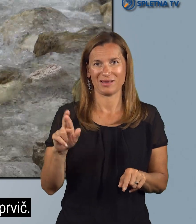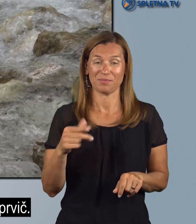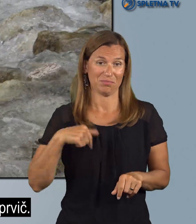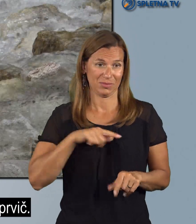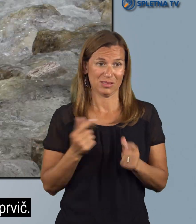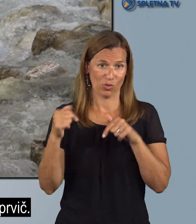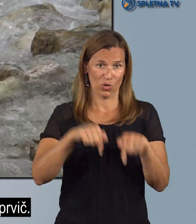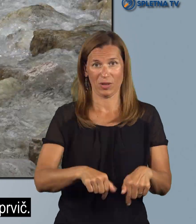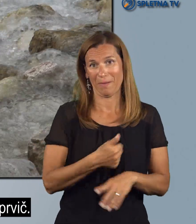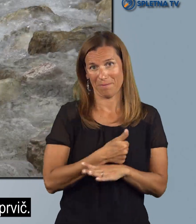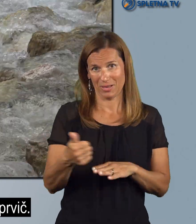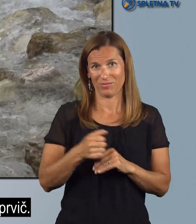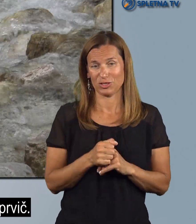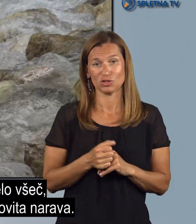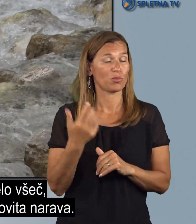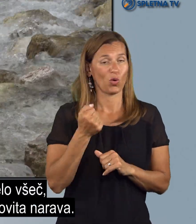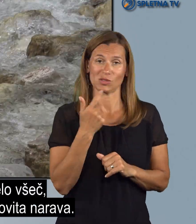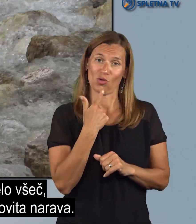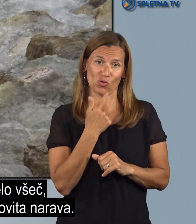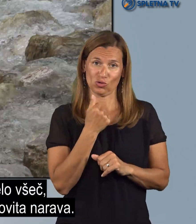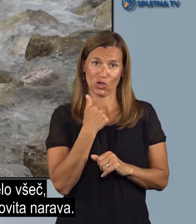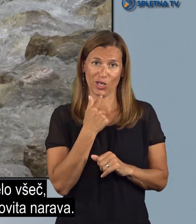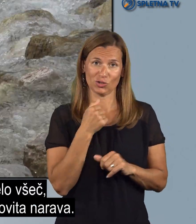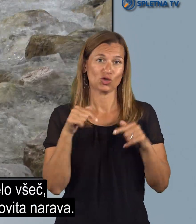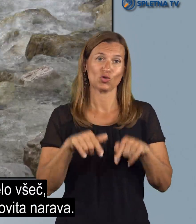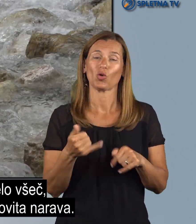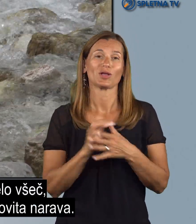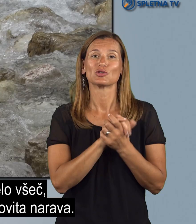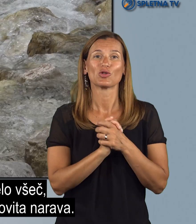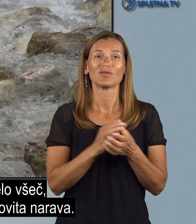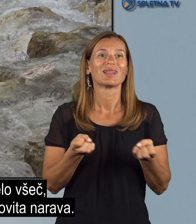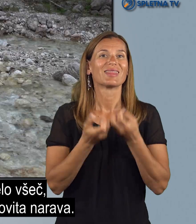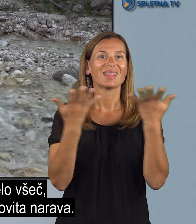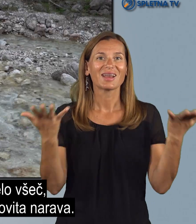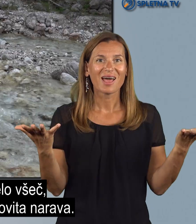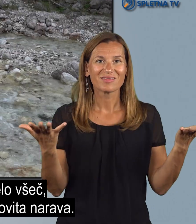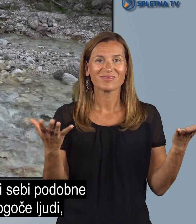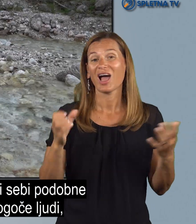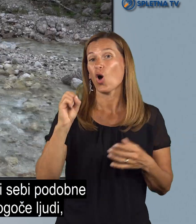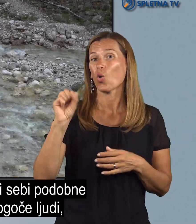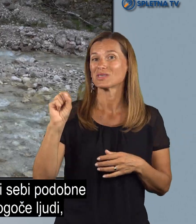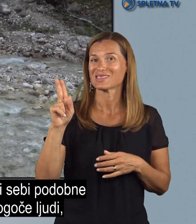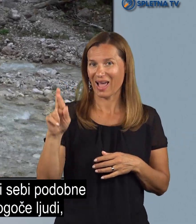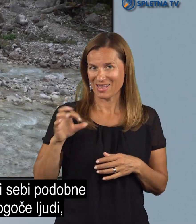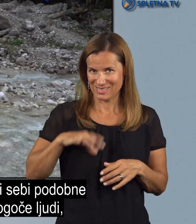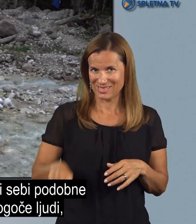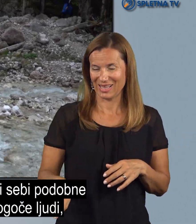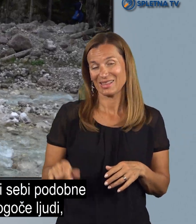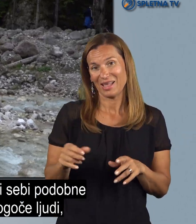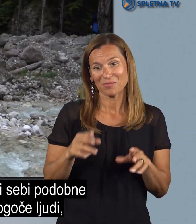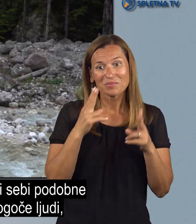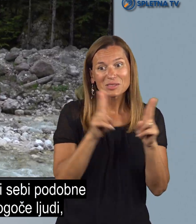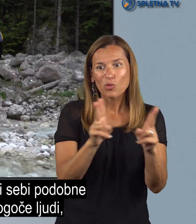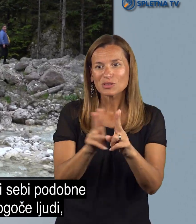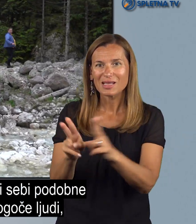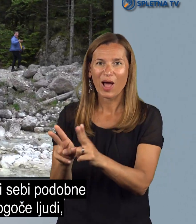Tukaj smo prvič. Bilo nam je zelo všeč, ker je tukaj prečudovita narava. Oskar je spoznal tudi sebi